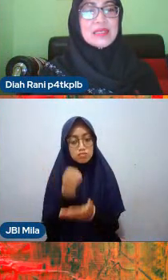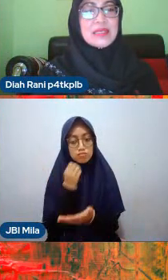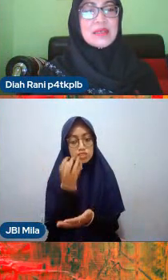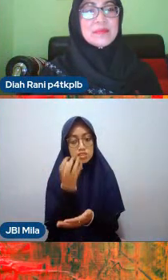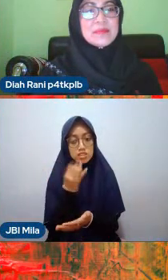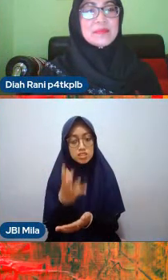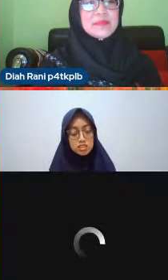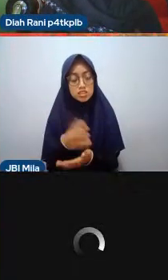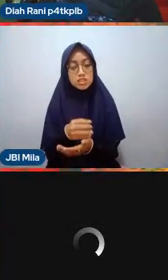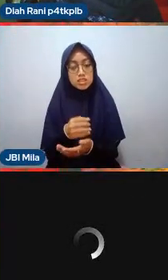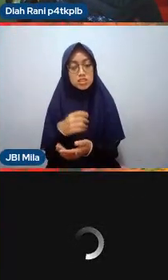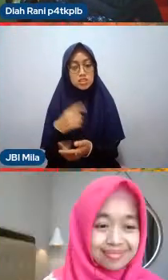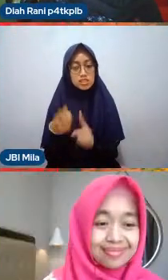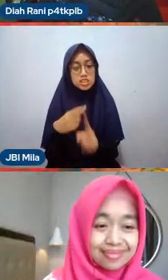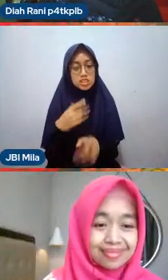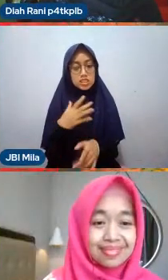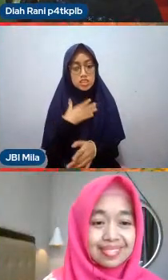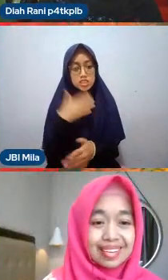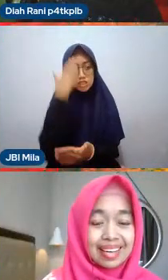Sri.